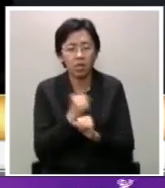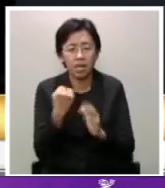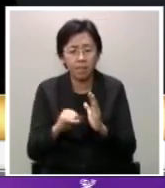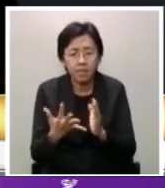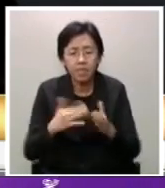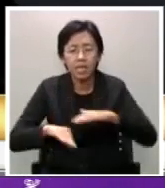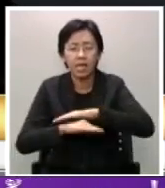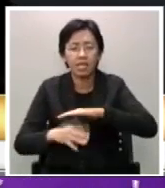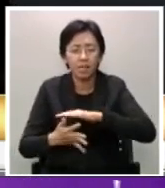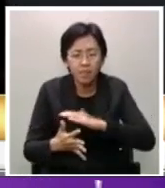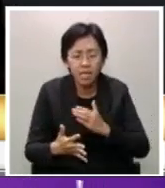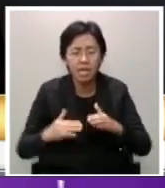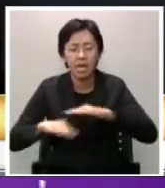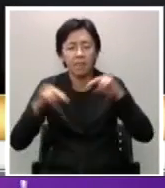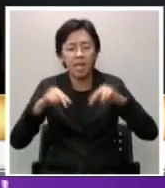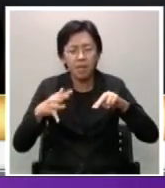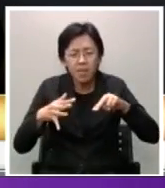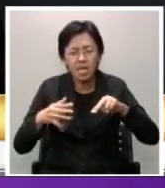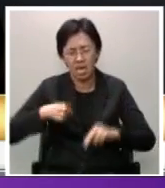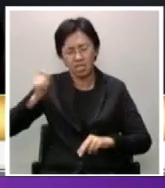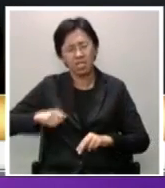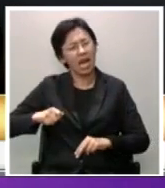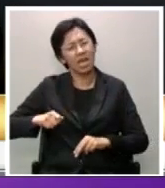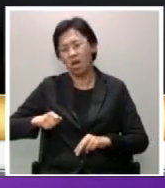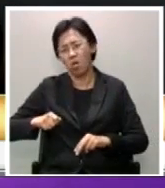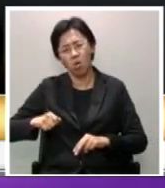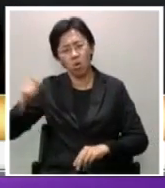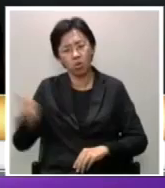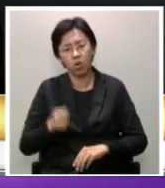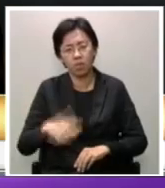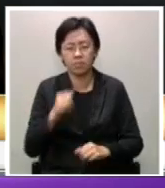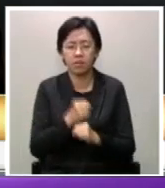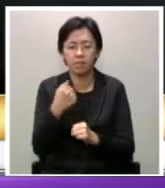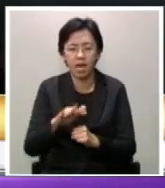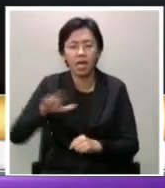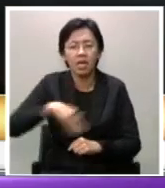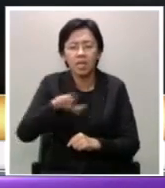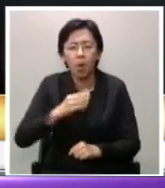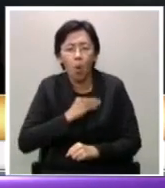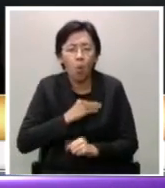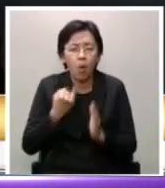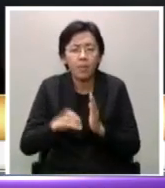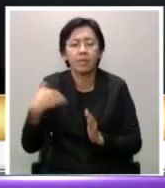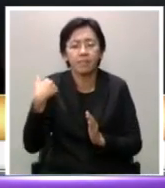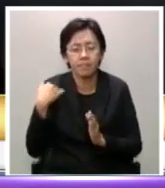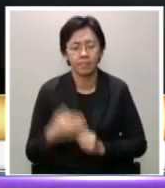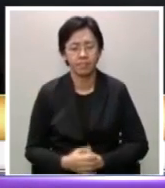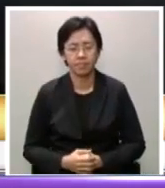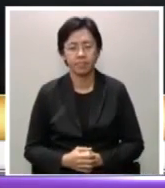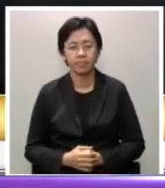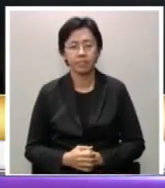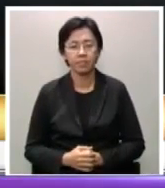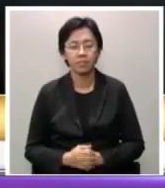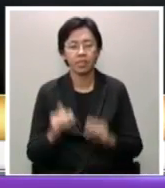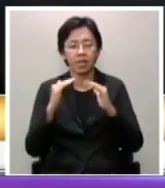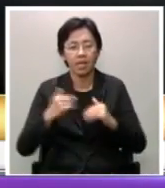ลักฐานไม่มีพยานมันลงโทษไม่ได้หรอกครับไม่มีใครเขาทำได้ผมคิดว่าทุกคนก็กลัวความผิดเหมือนกันนะในเรื่อง